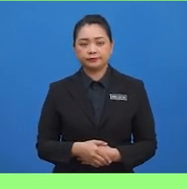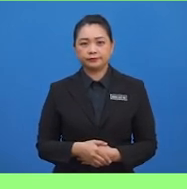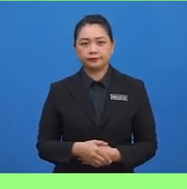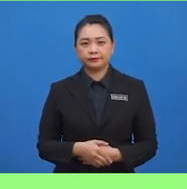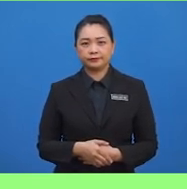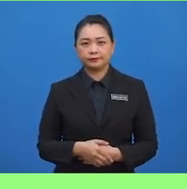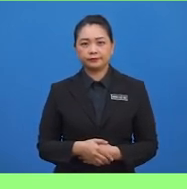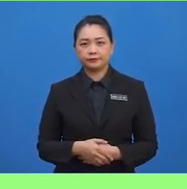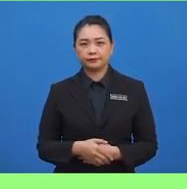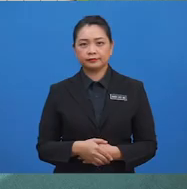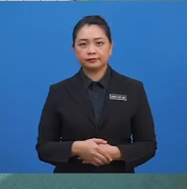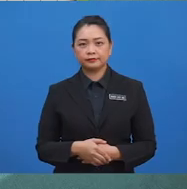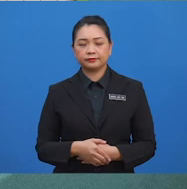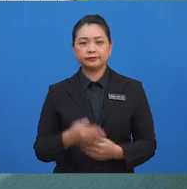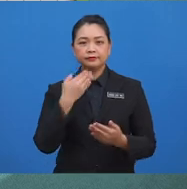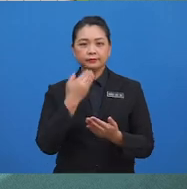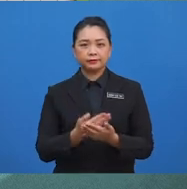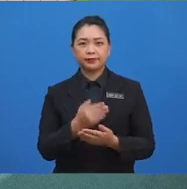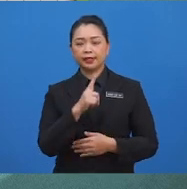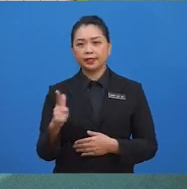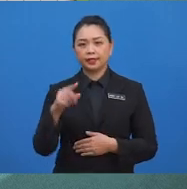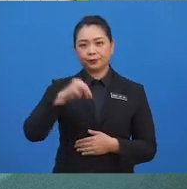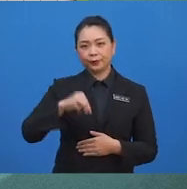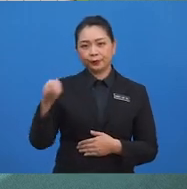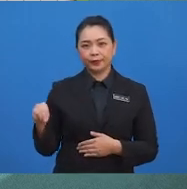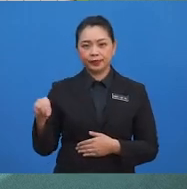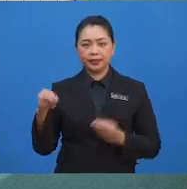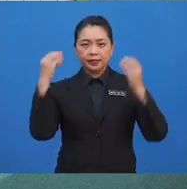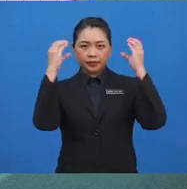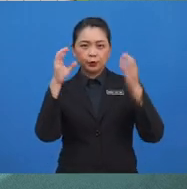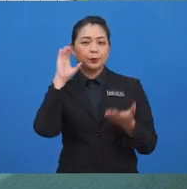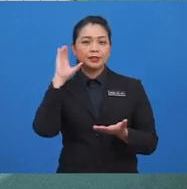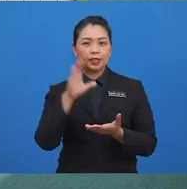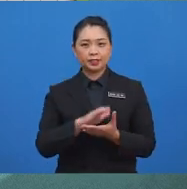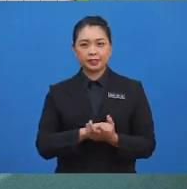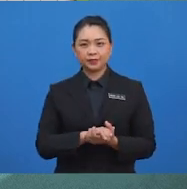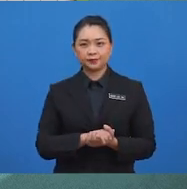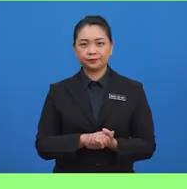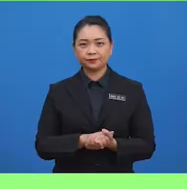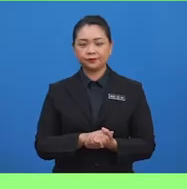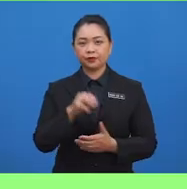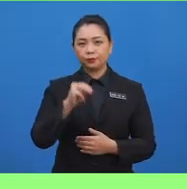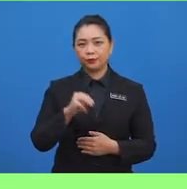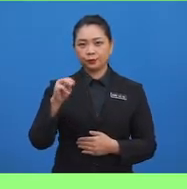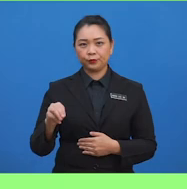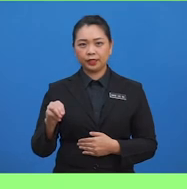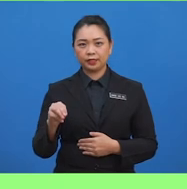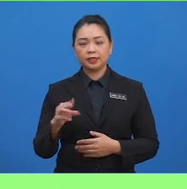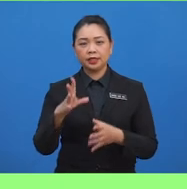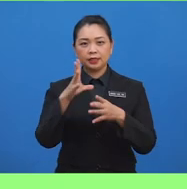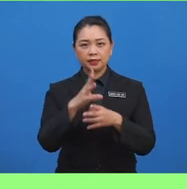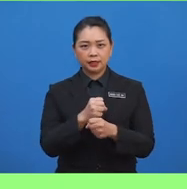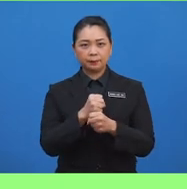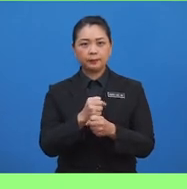Hai tersenyum bailah murid-murid cego percaya kemudian murid